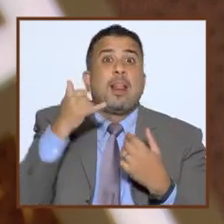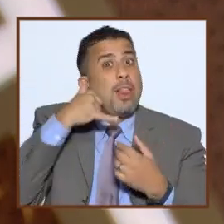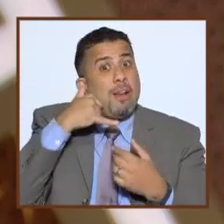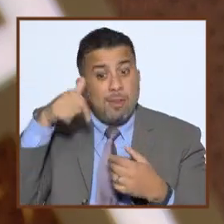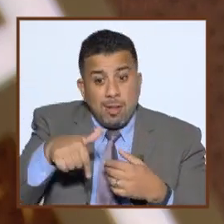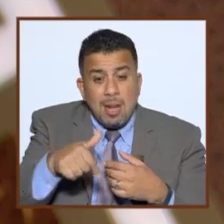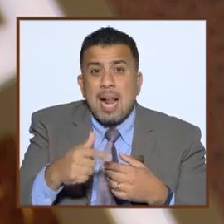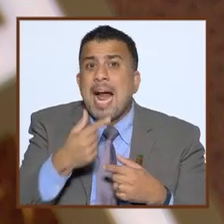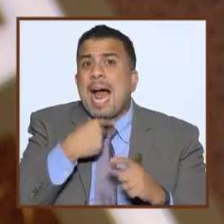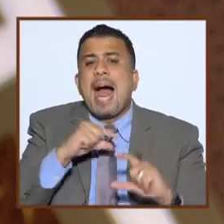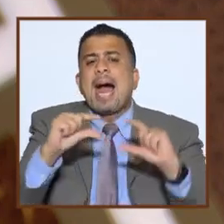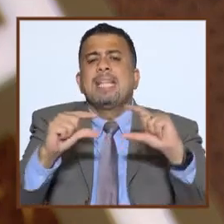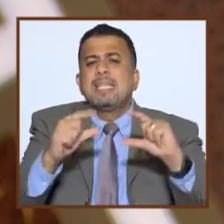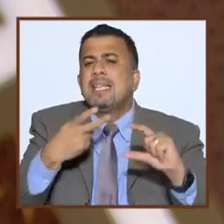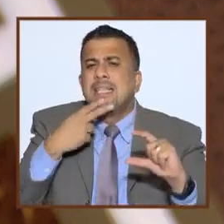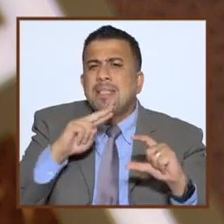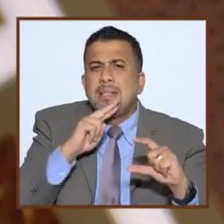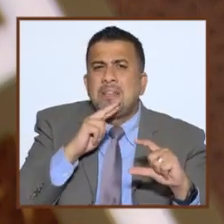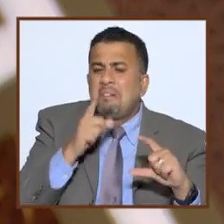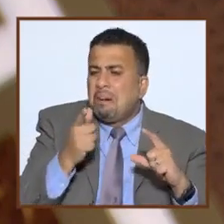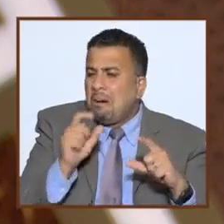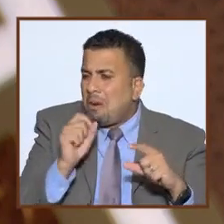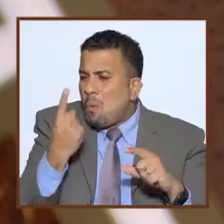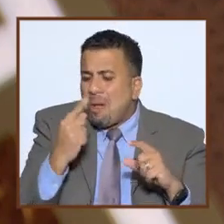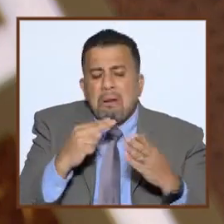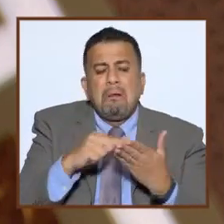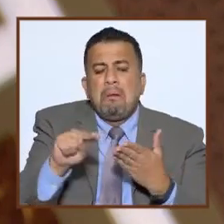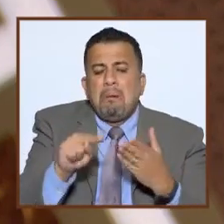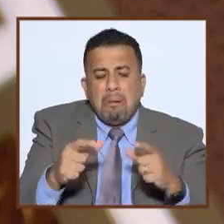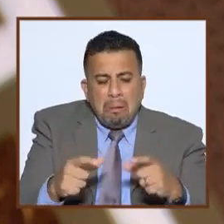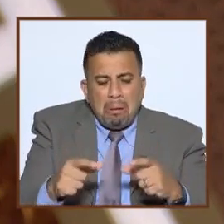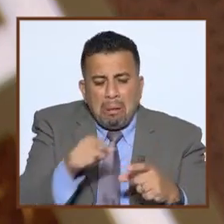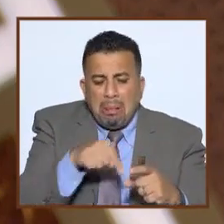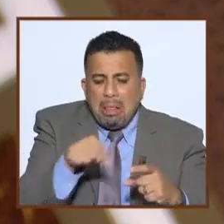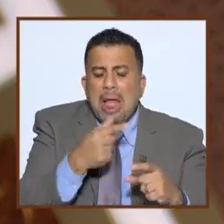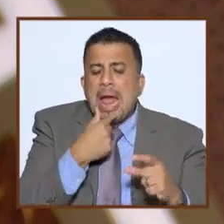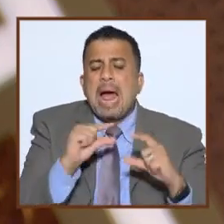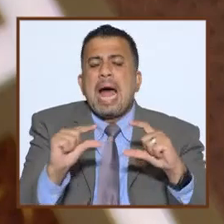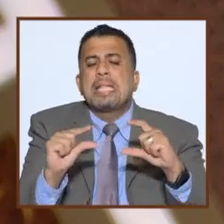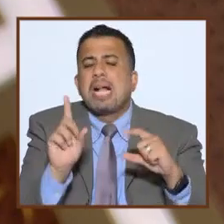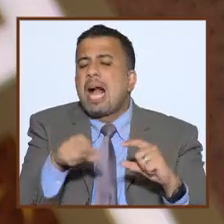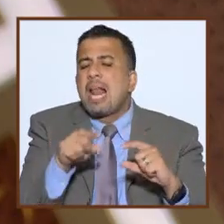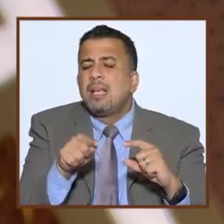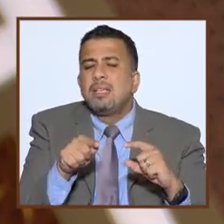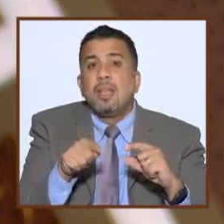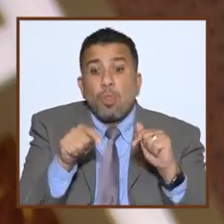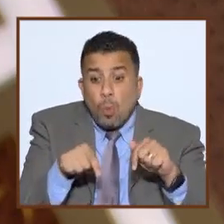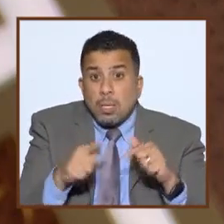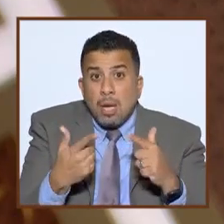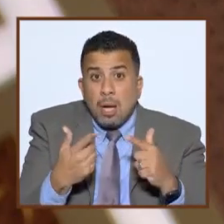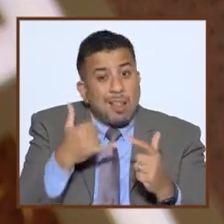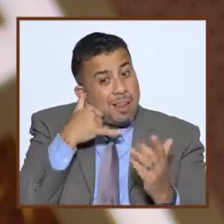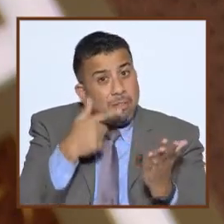حديث مكذوب على النبي عليه الصلاه والسلام ما يتجاوز محيط حارته ومسده بس الان لا نسال الله العافيه